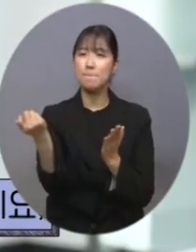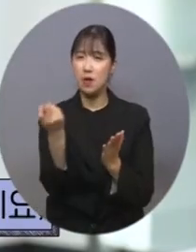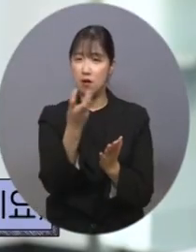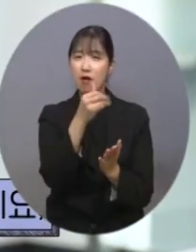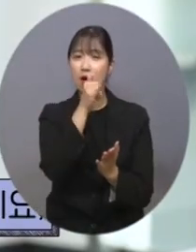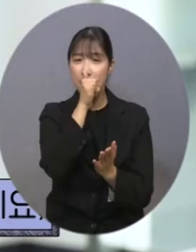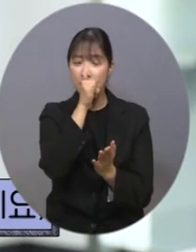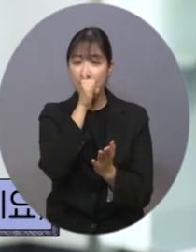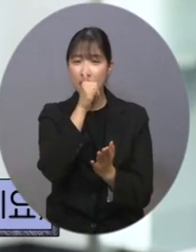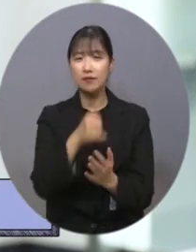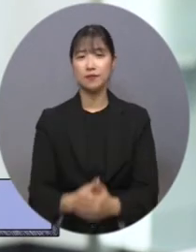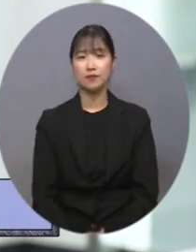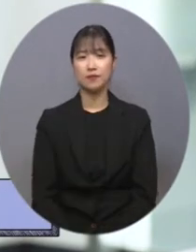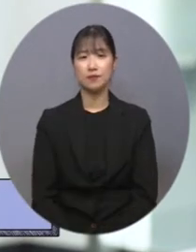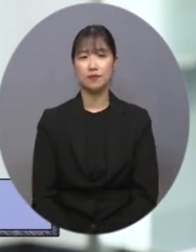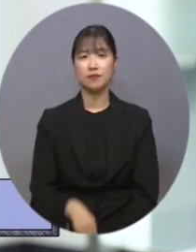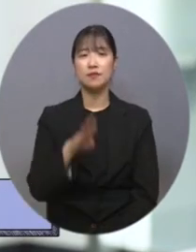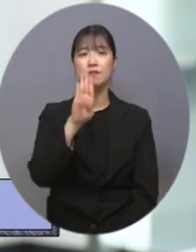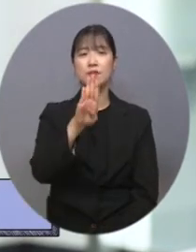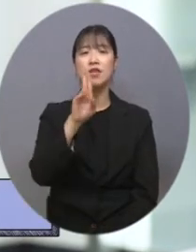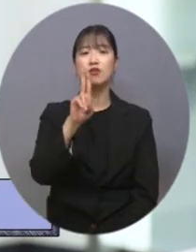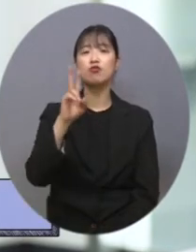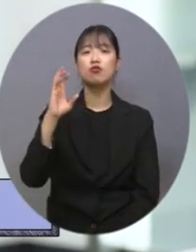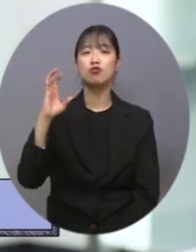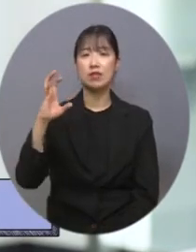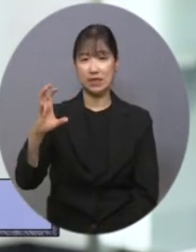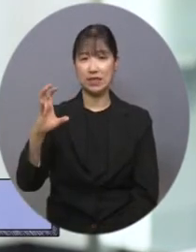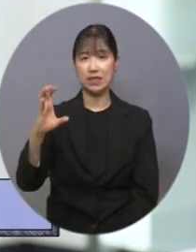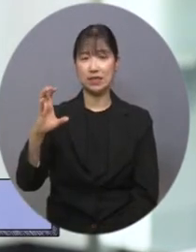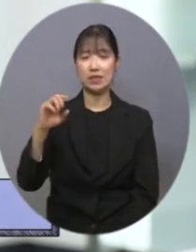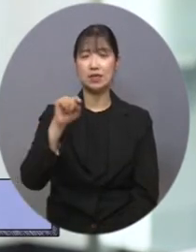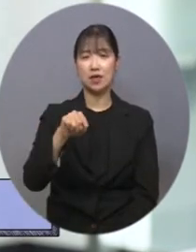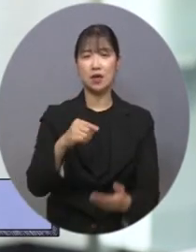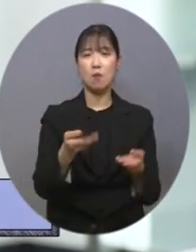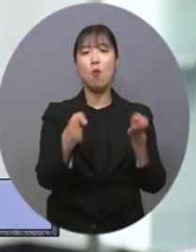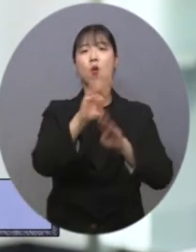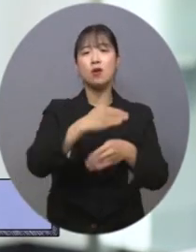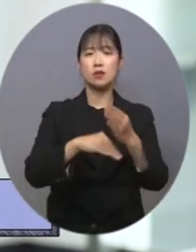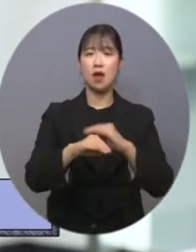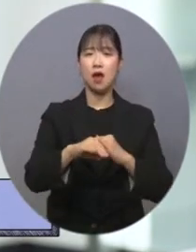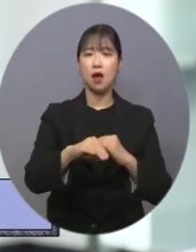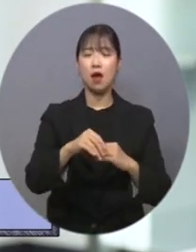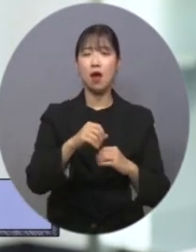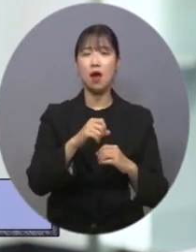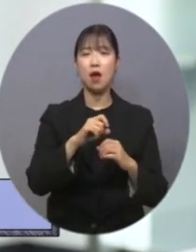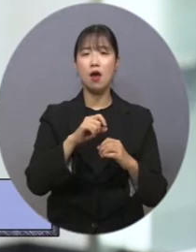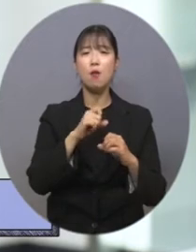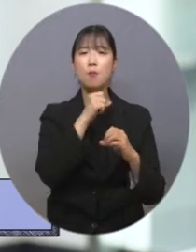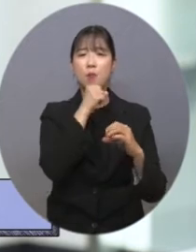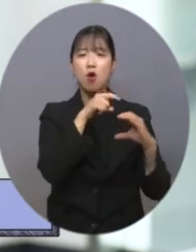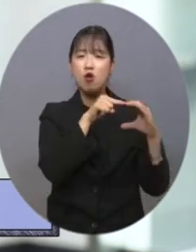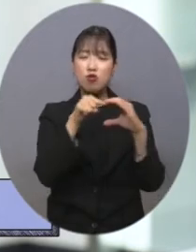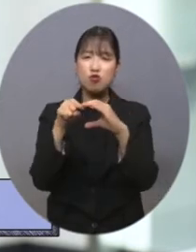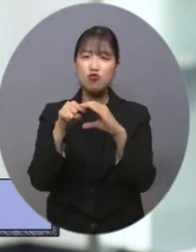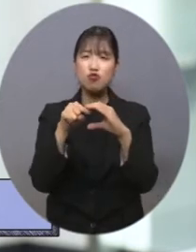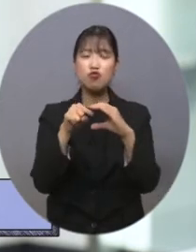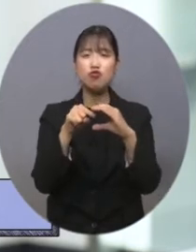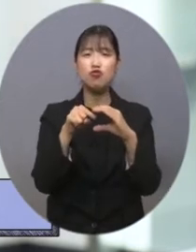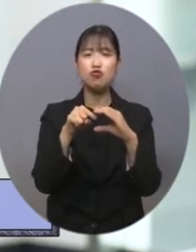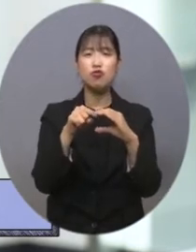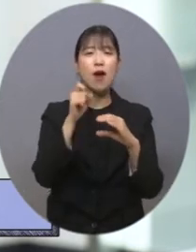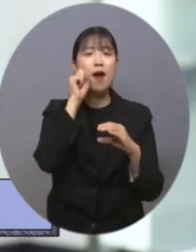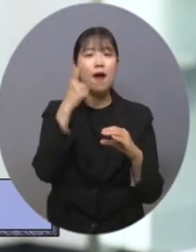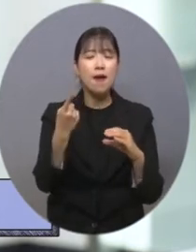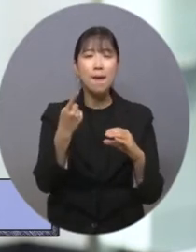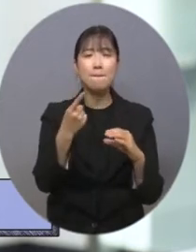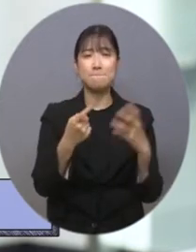되는데요. 그 B2C 쪽은 포장 작업이 월 평균 80만 개. 80만 개? 네,